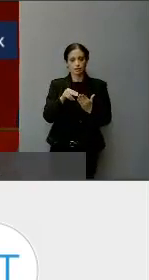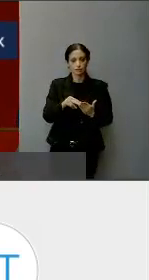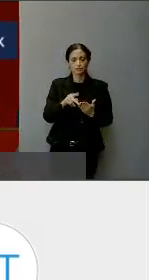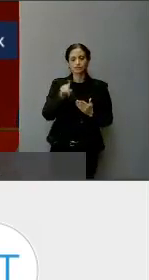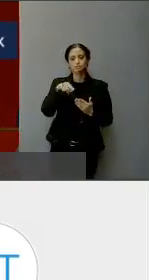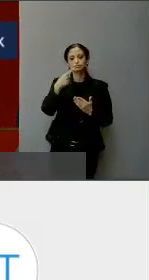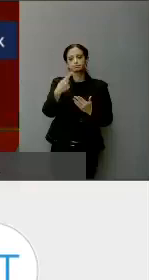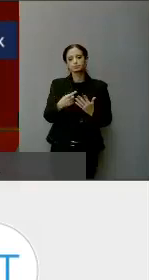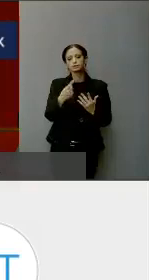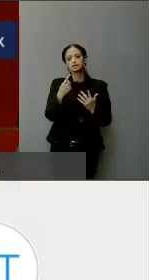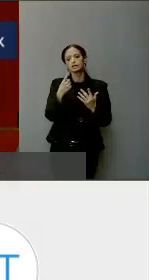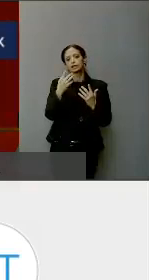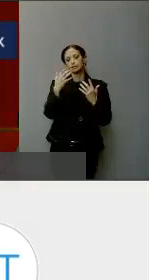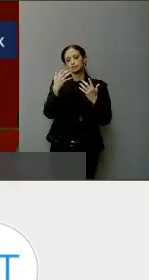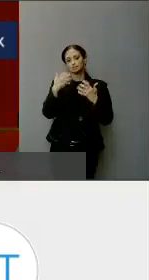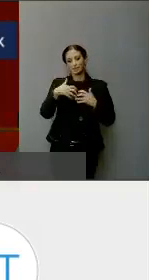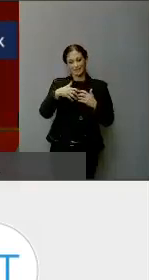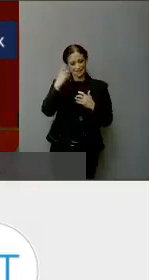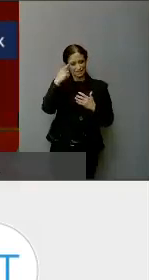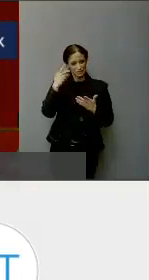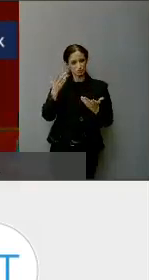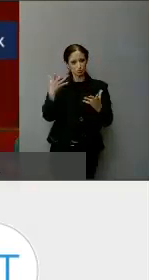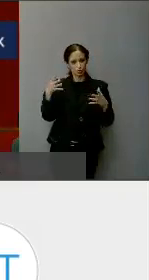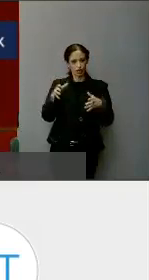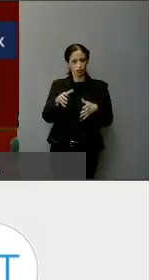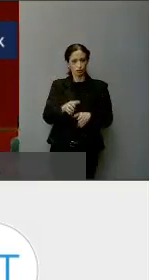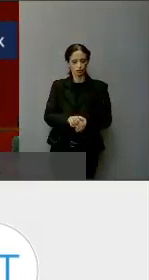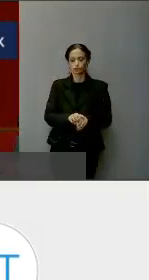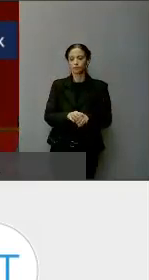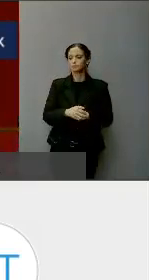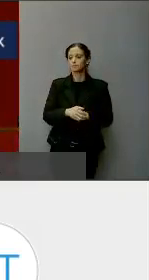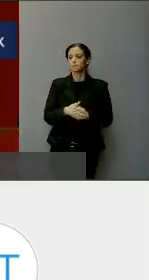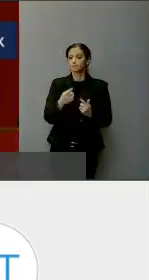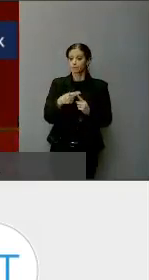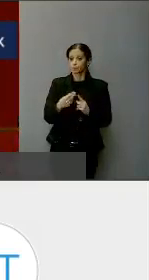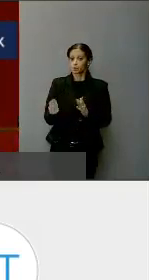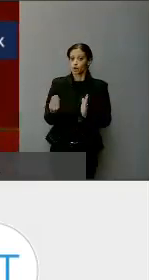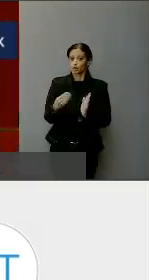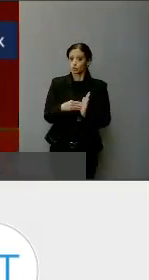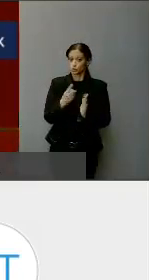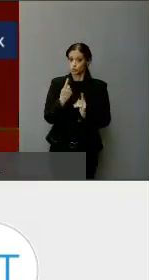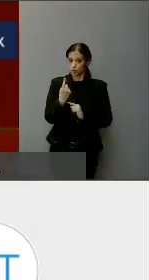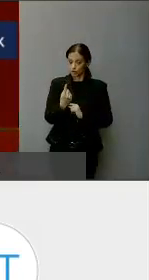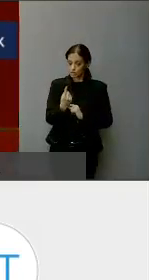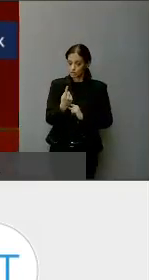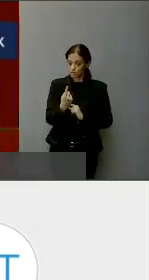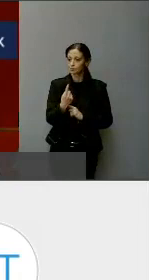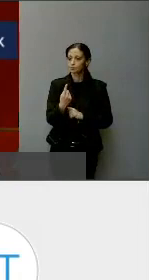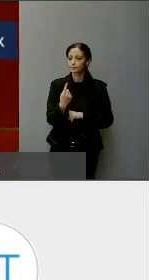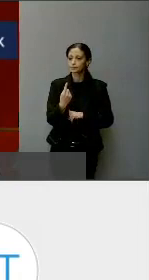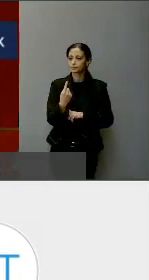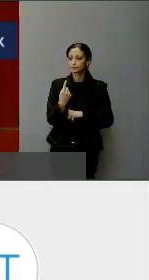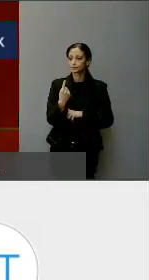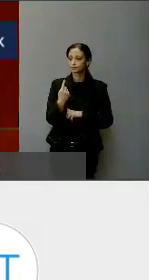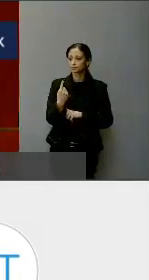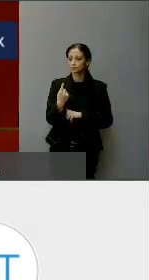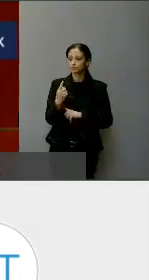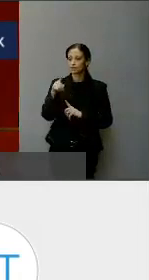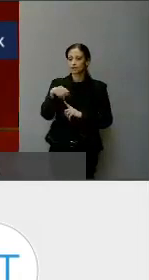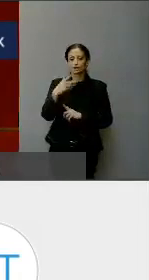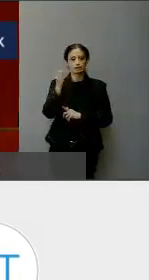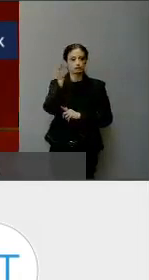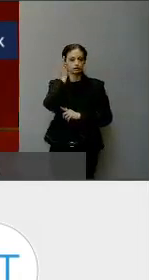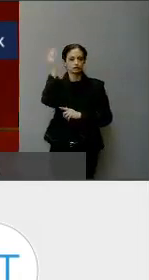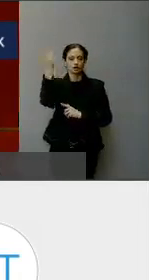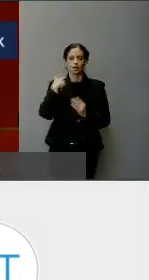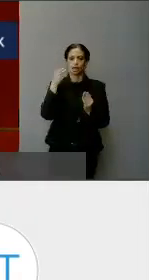applicato questo questo meccanismo riduttivo aggiungo che qualora uno poi degli emendamenti